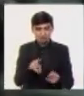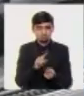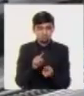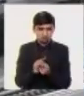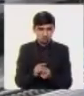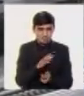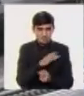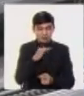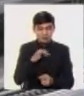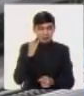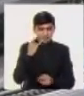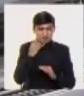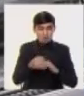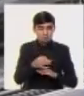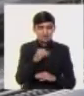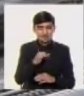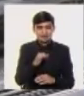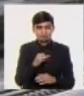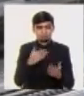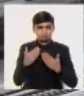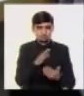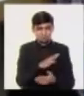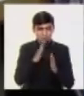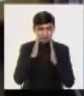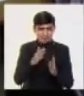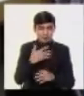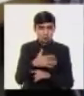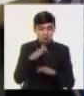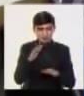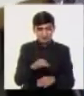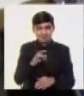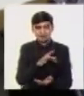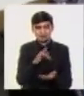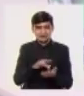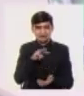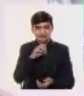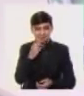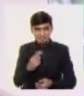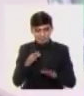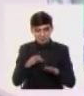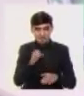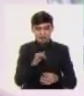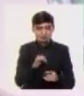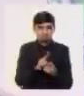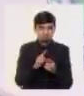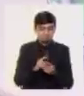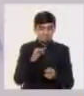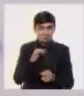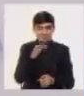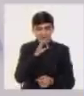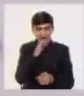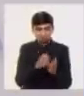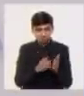с гражданами в Павлодарской области. Беседы проходили прямо на улице и в торговых объектах. Сельчане сетовали на нехватку